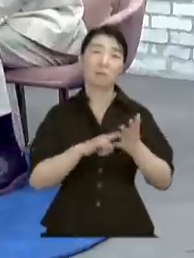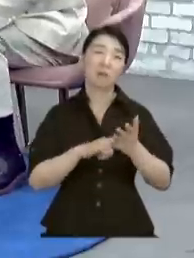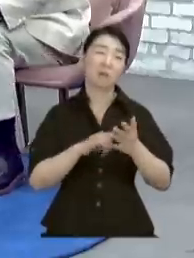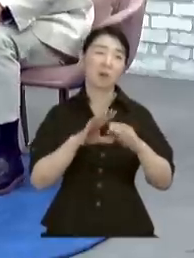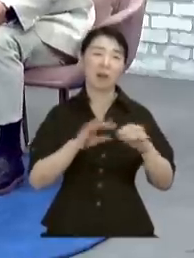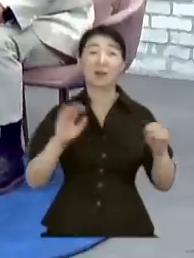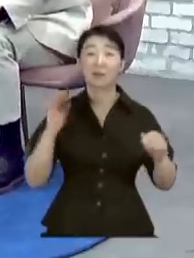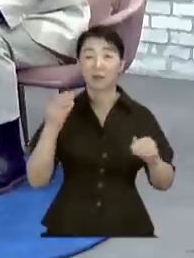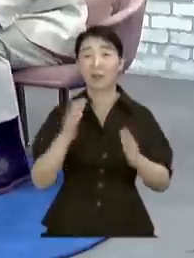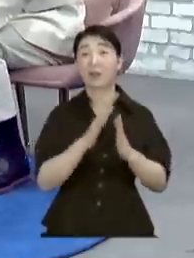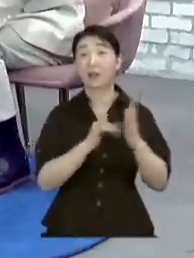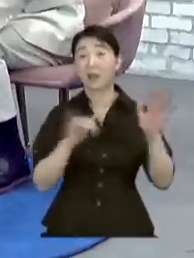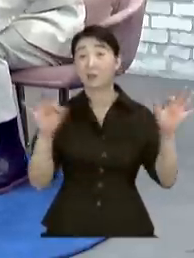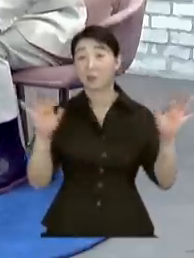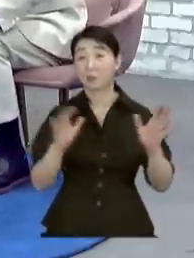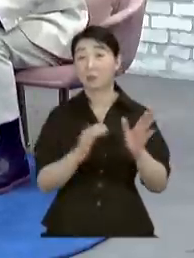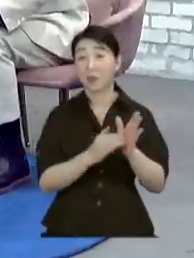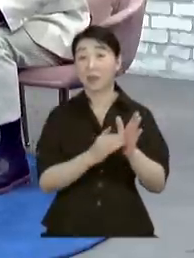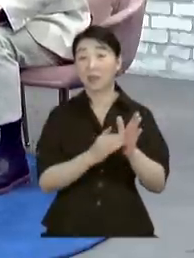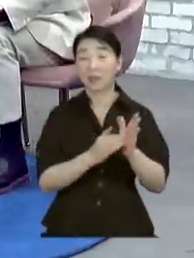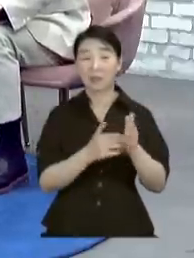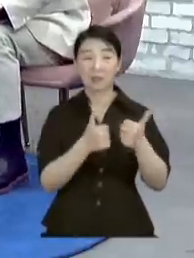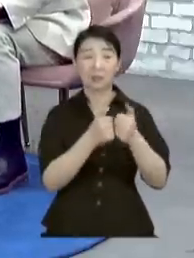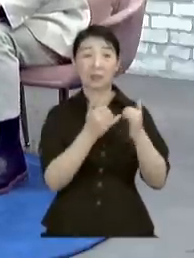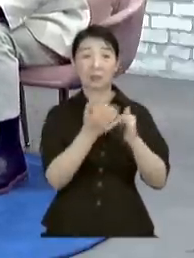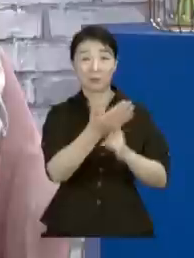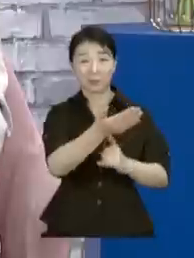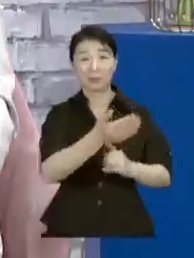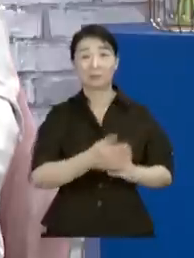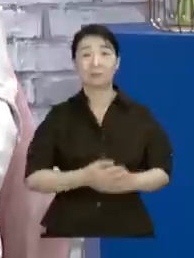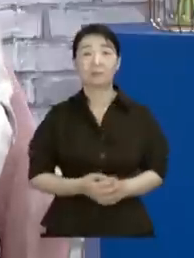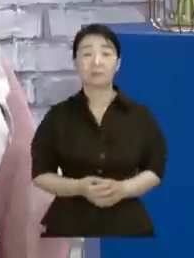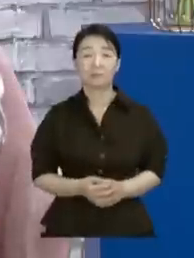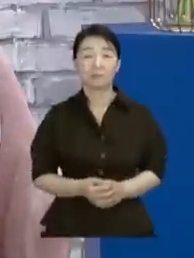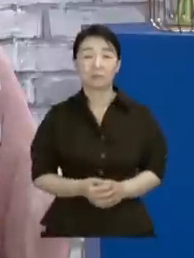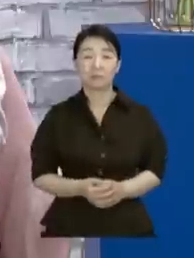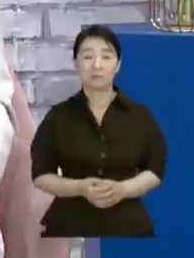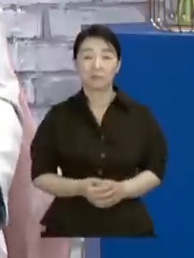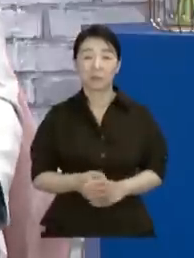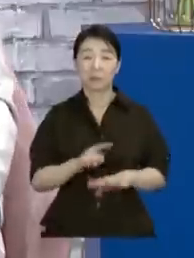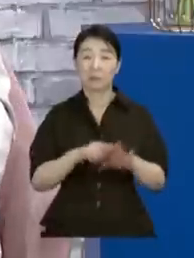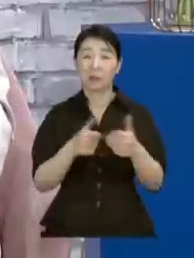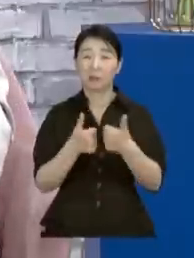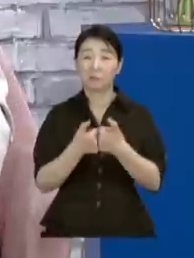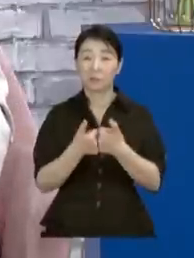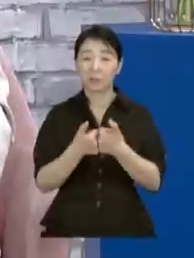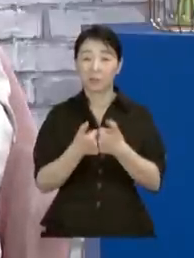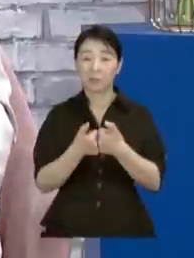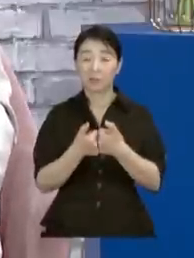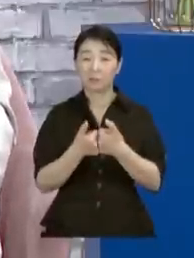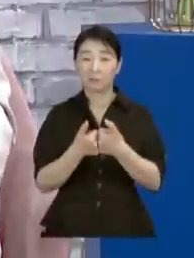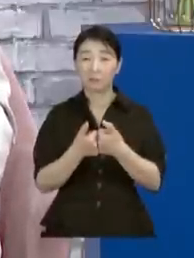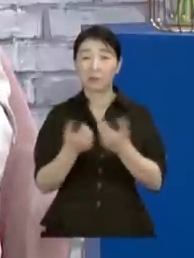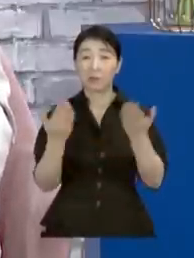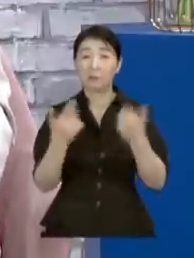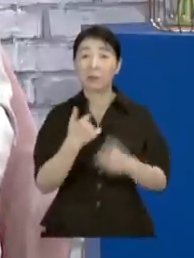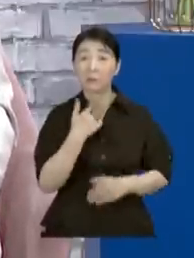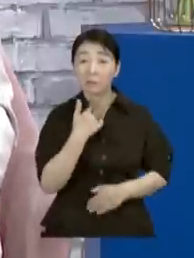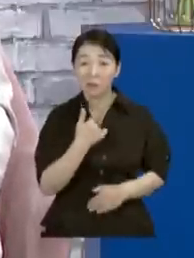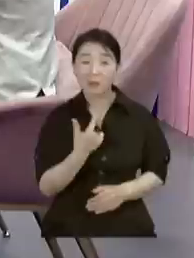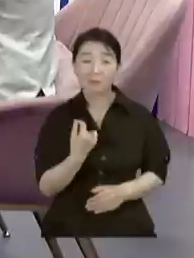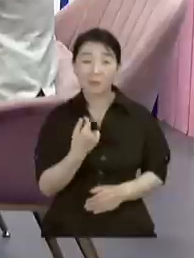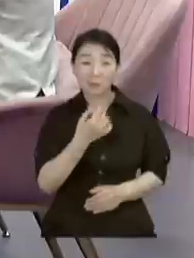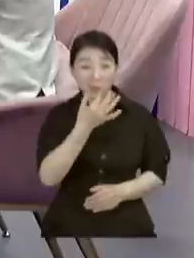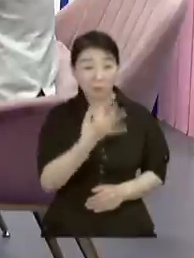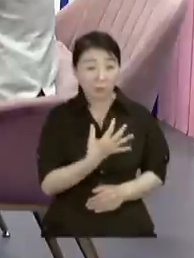그래서 가족이 되고 예. 우리 상담사님도 혹시 저 심리 상담 받으셨다면서요? 예, 저도